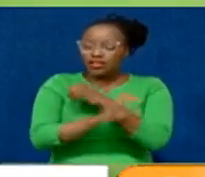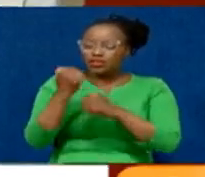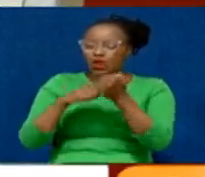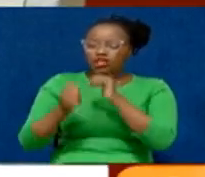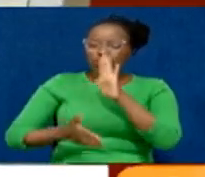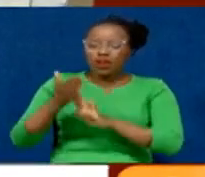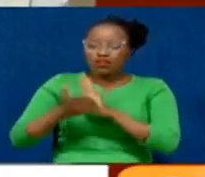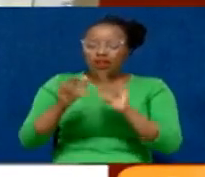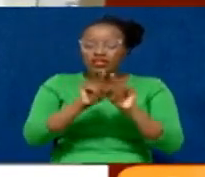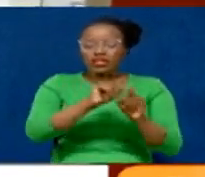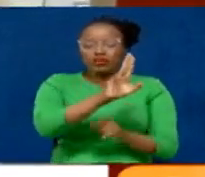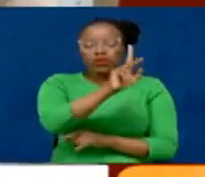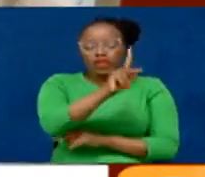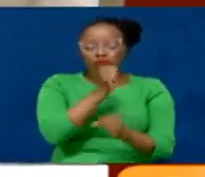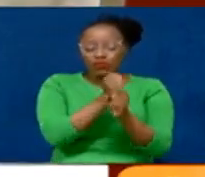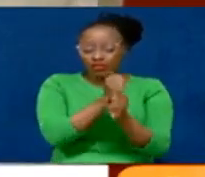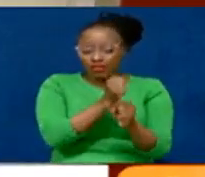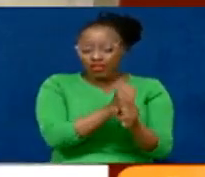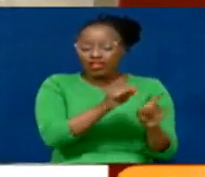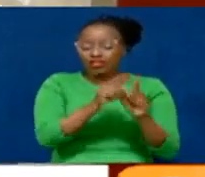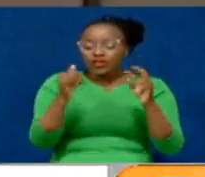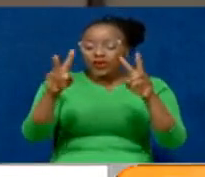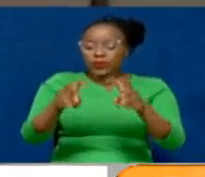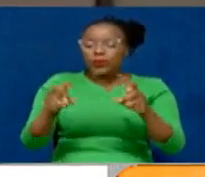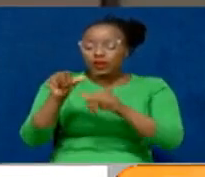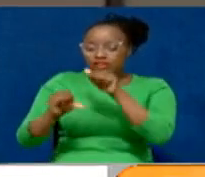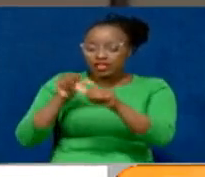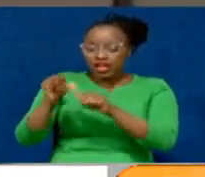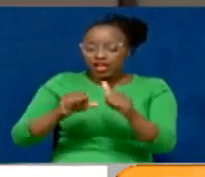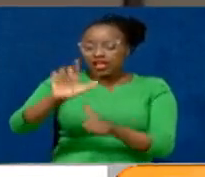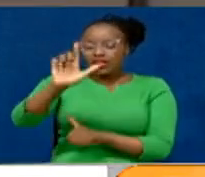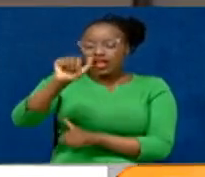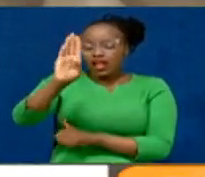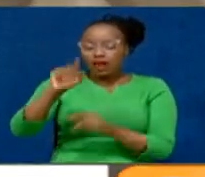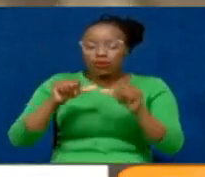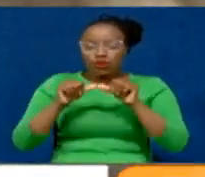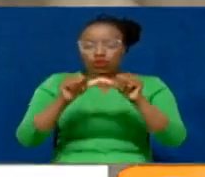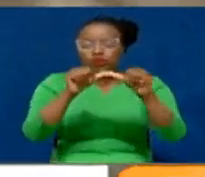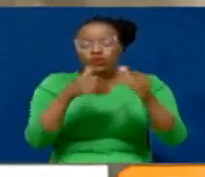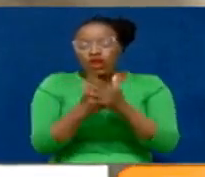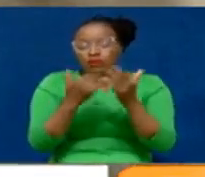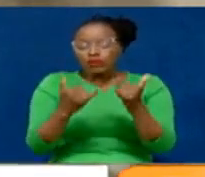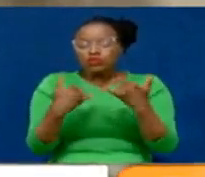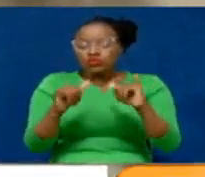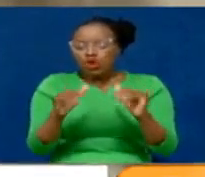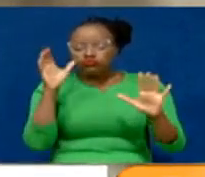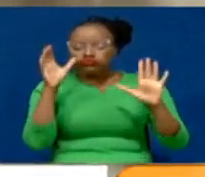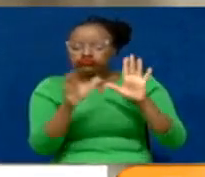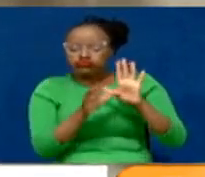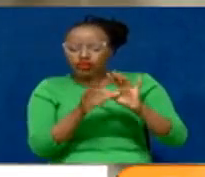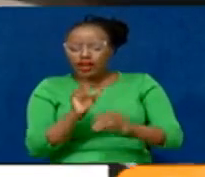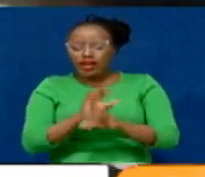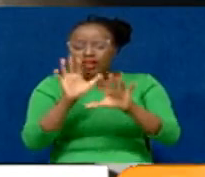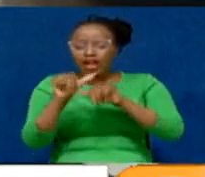za haraka kama Uingereza. Kwa sasa uchunguzi wa kisayansi katika maabara unaendelea ili kutoa picha ya